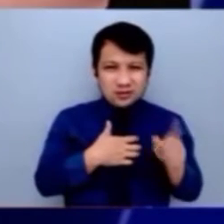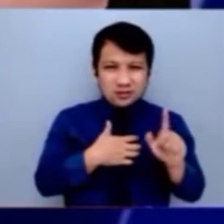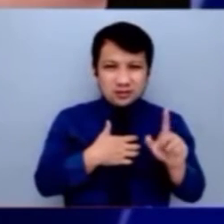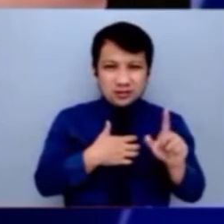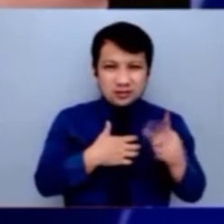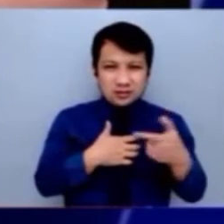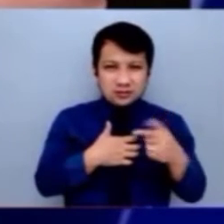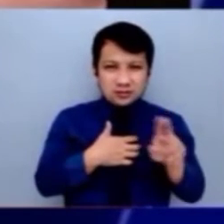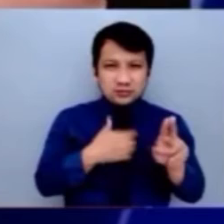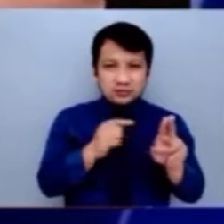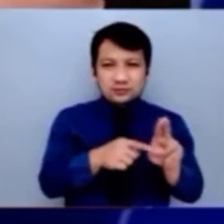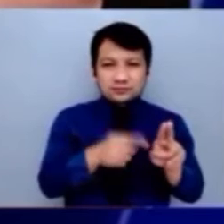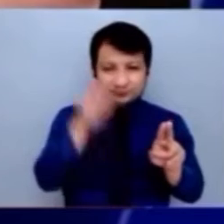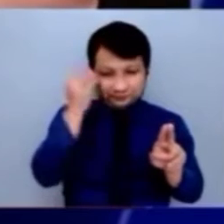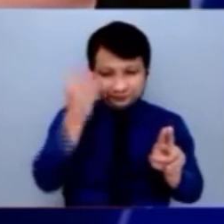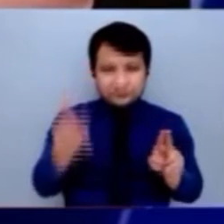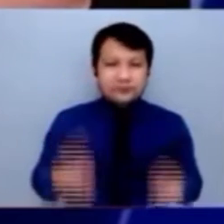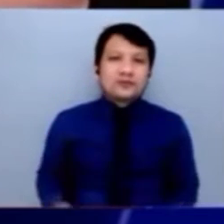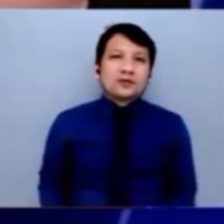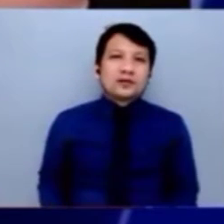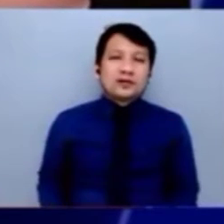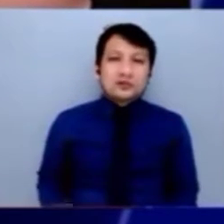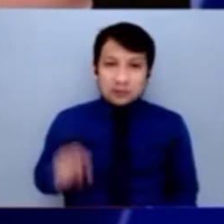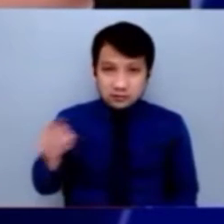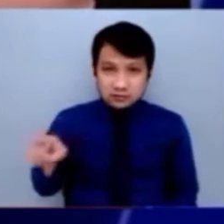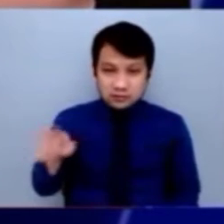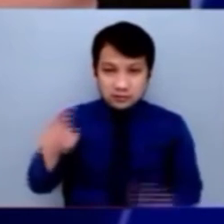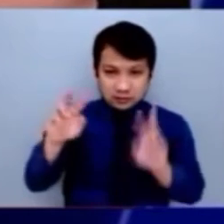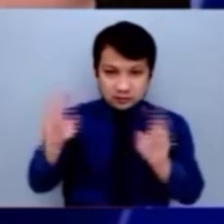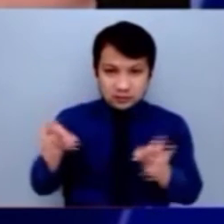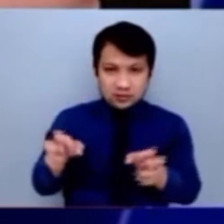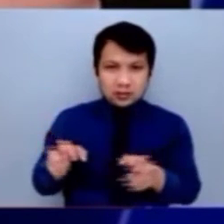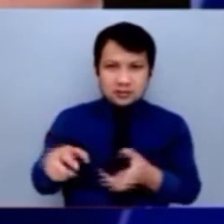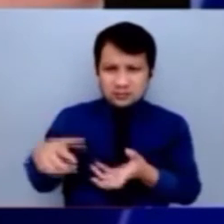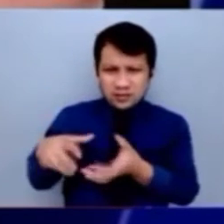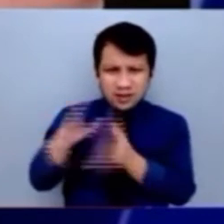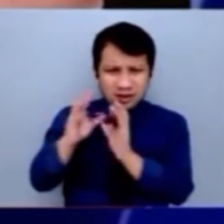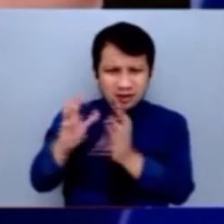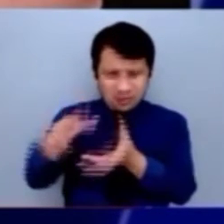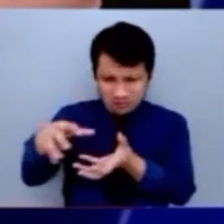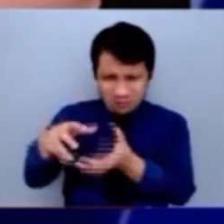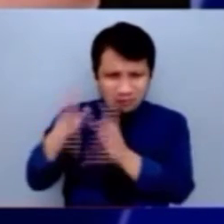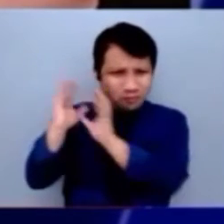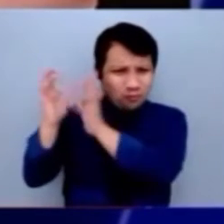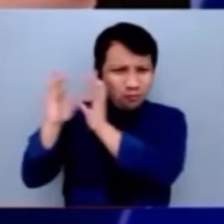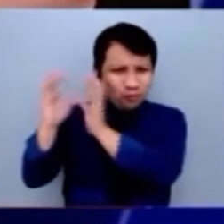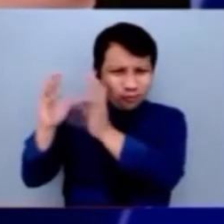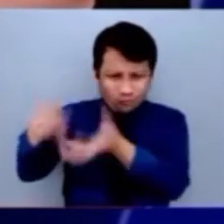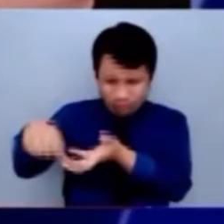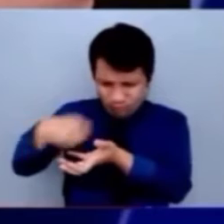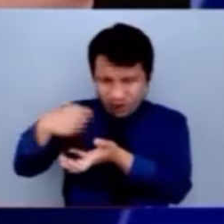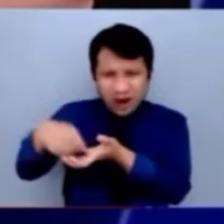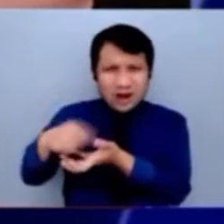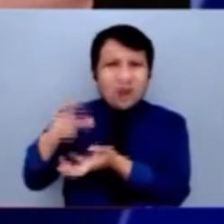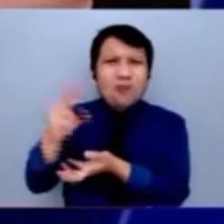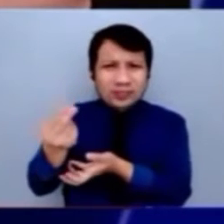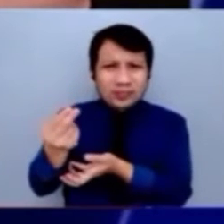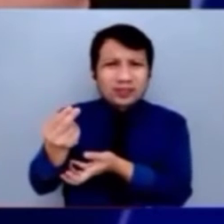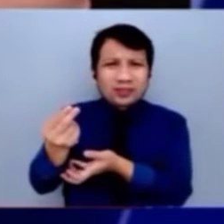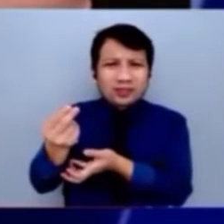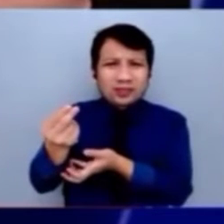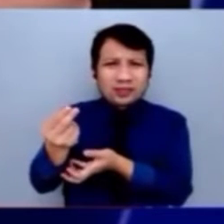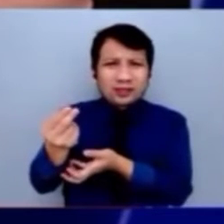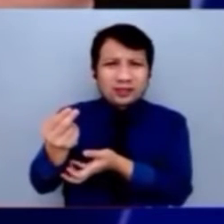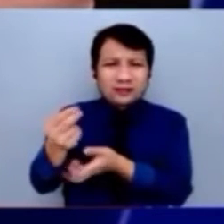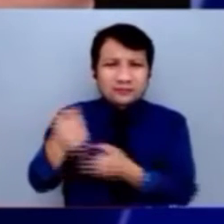na sila, no? Pero nakita ko kasi yung isa mong in-interview, buko na lang yung kinakain nila, no? So, hanggang kailan ganun na magsusurvive yung